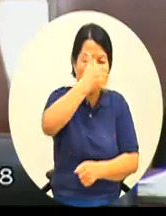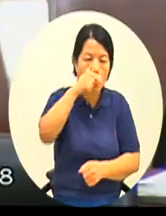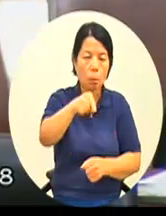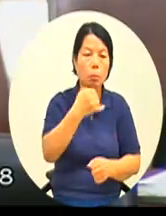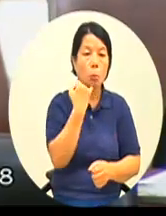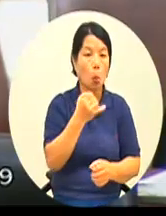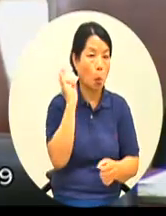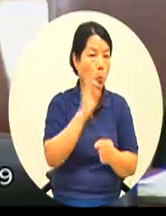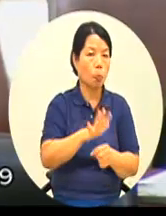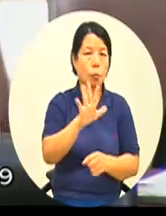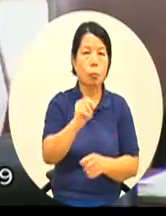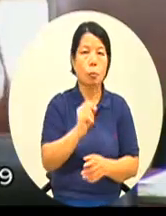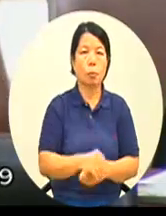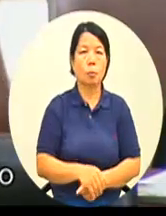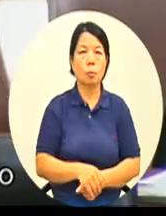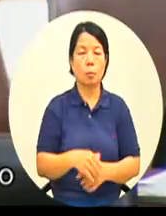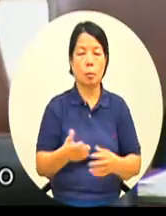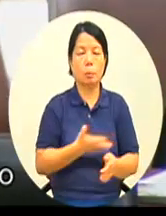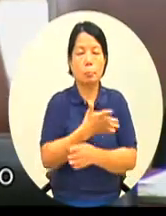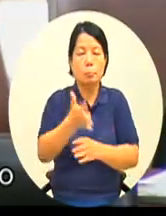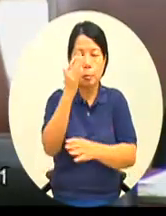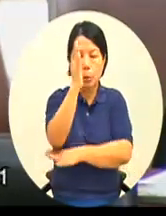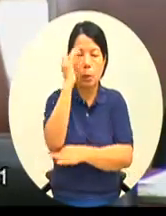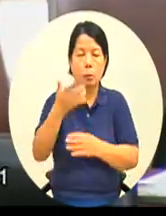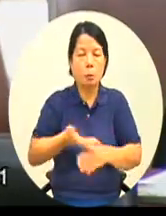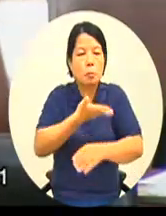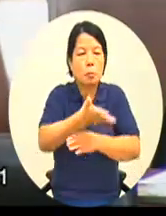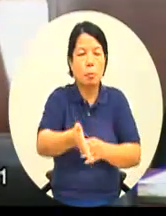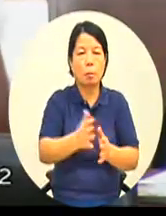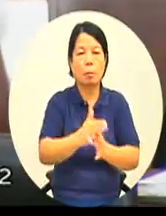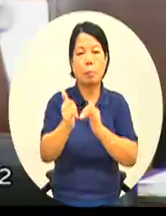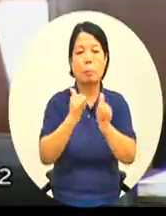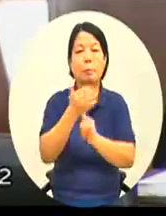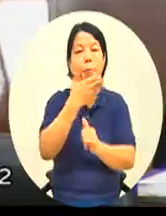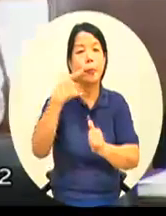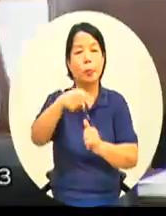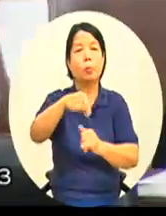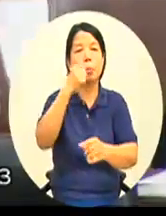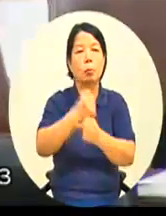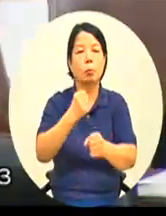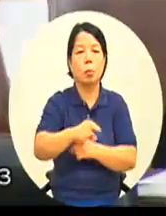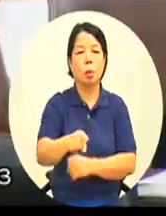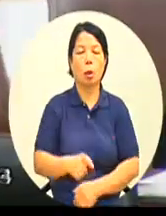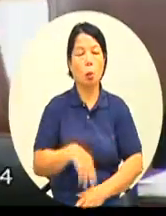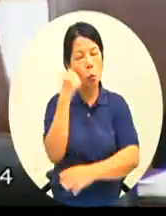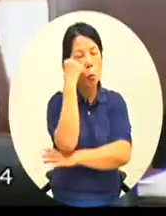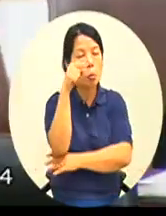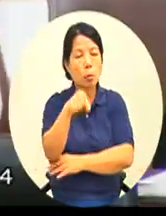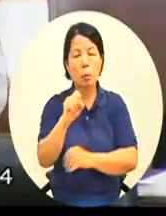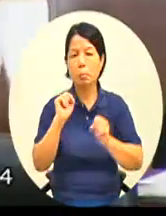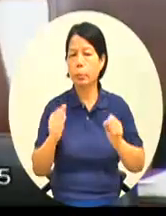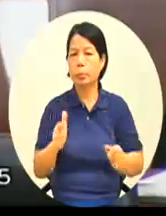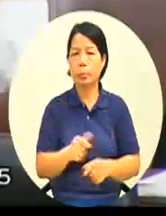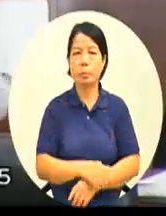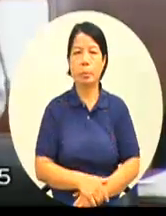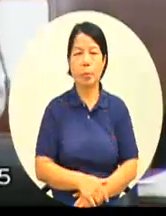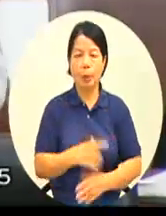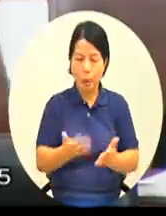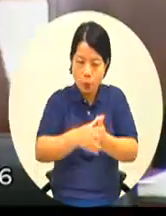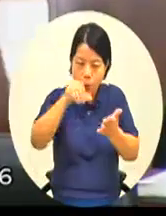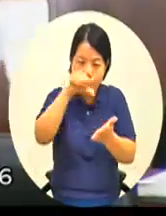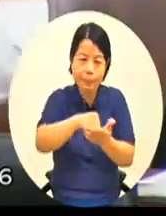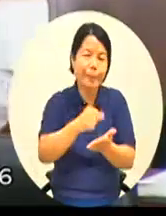惠，那这个政府来出给民间来做老人去住在那里，不是住在那里嘛，你住在那里嘛，前面种